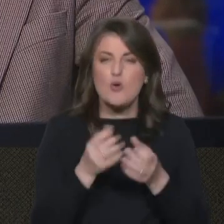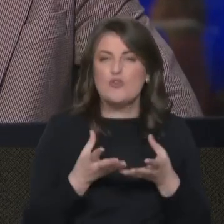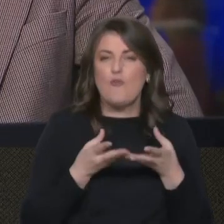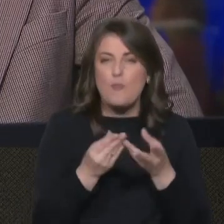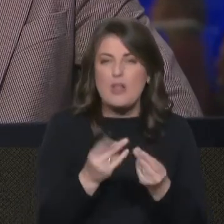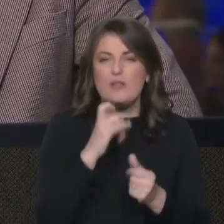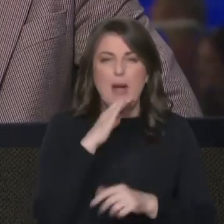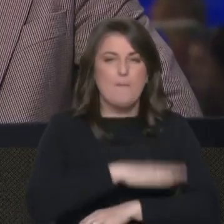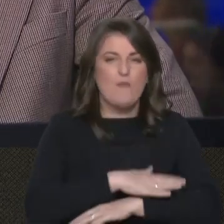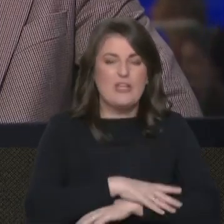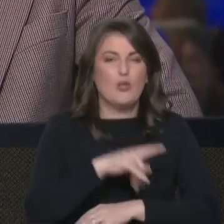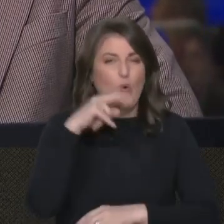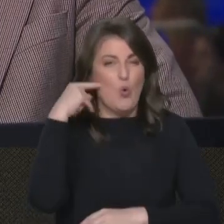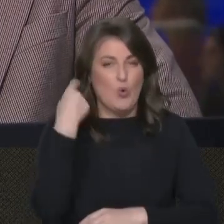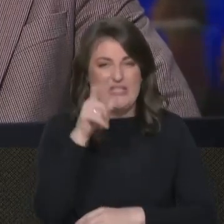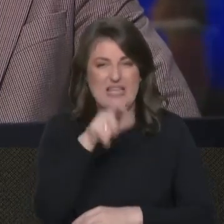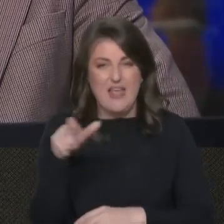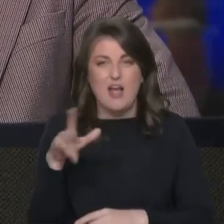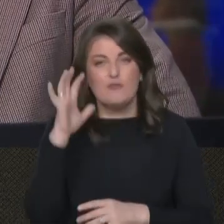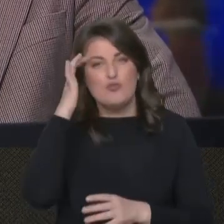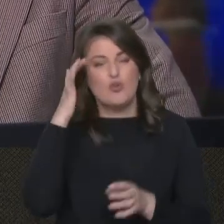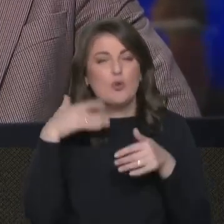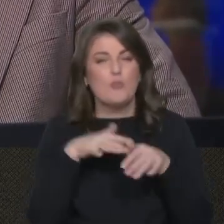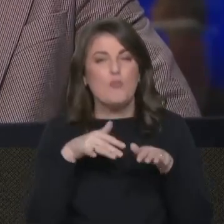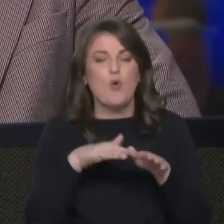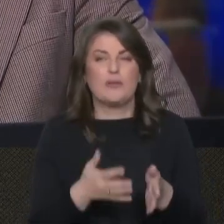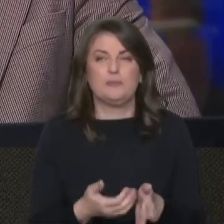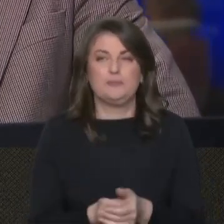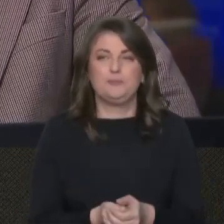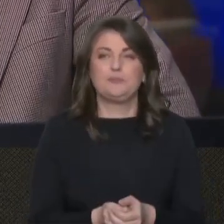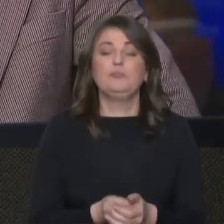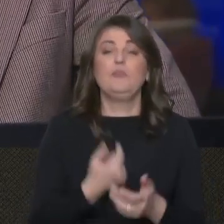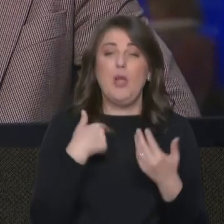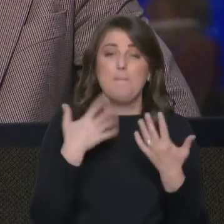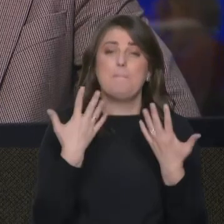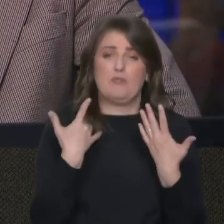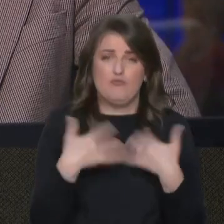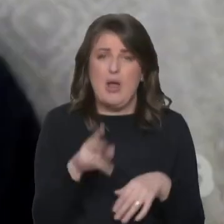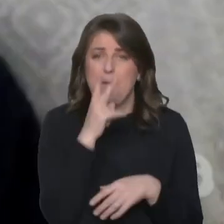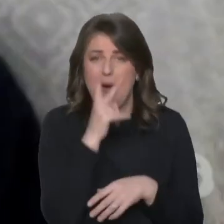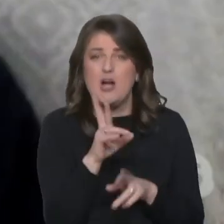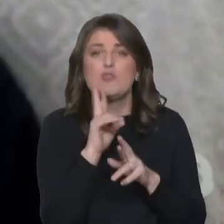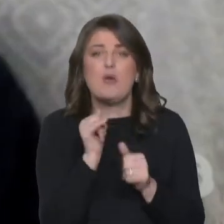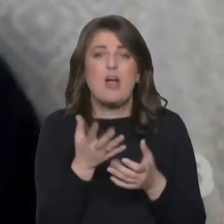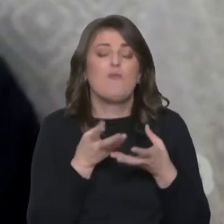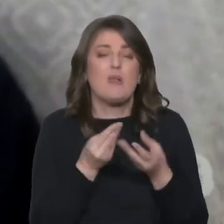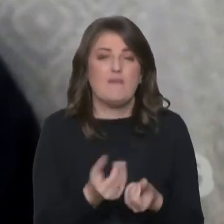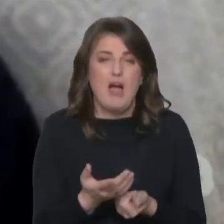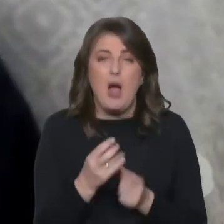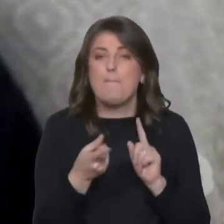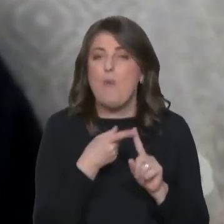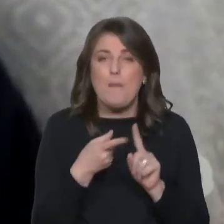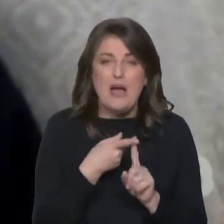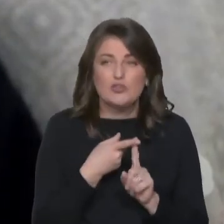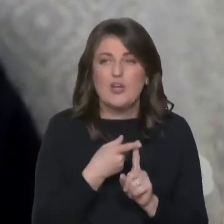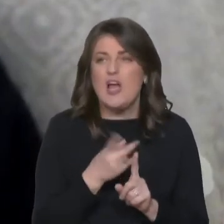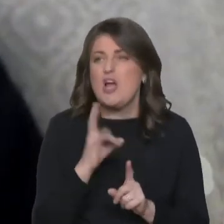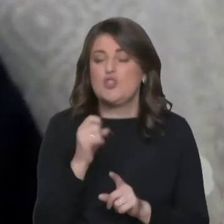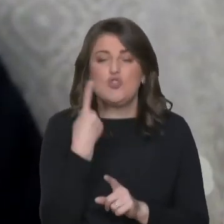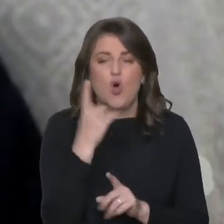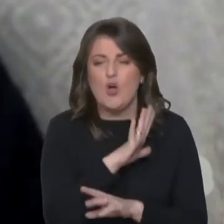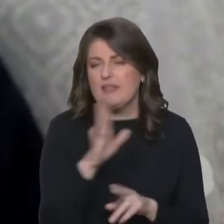на поведінку росіян в Чорному морі? Ми вже бачимо, як впливає. Ну, по-перше,